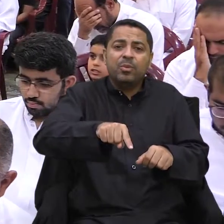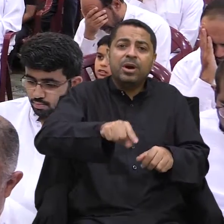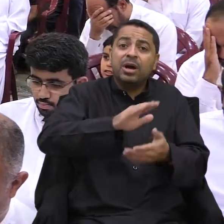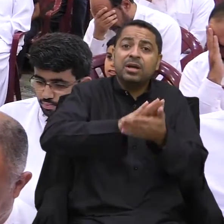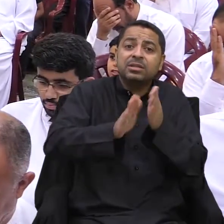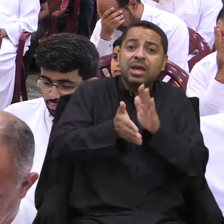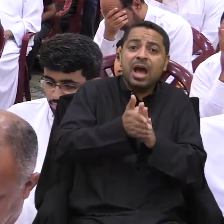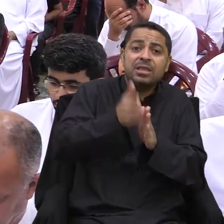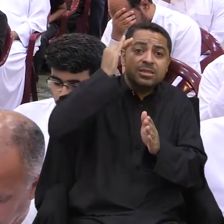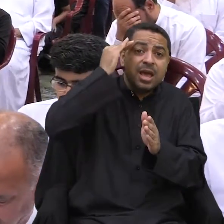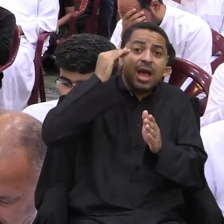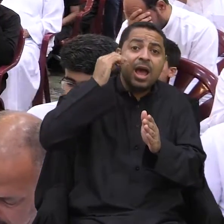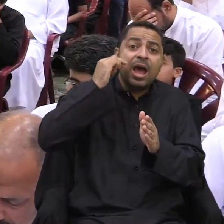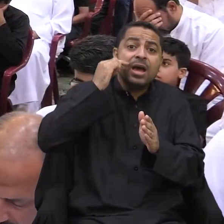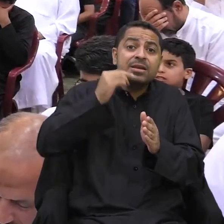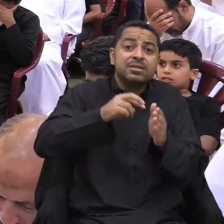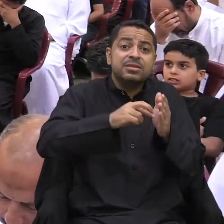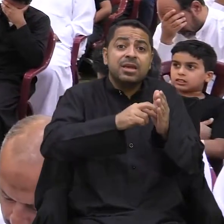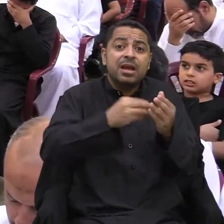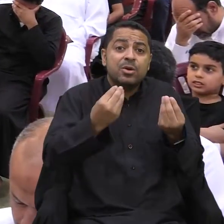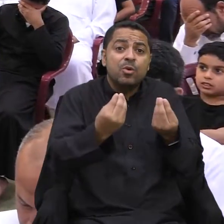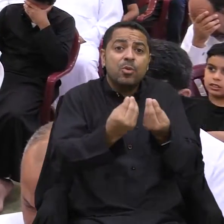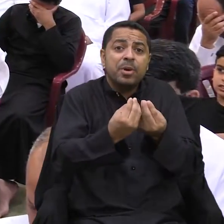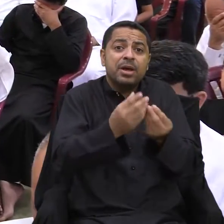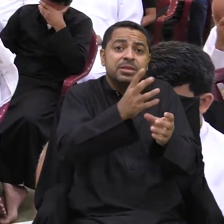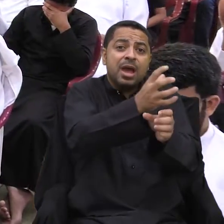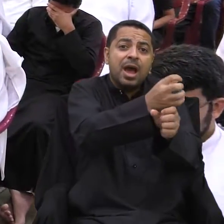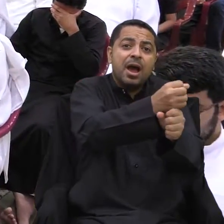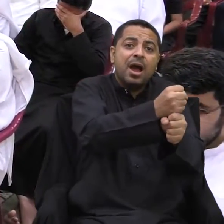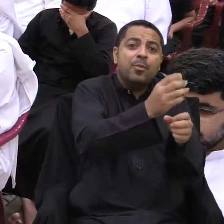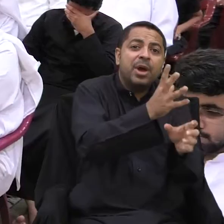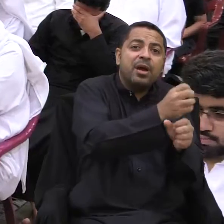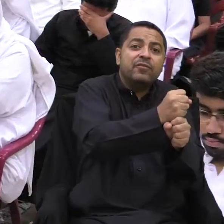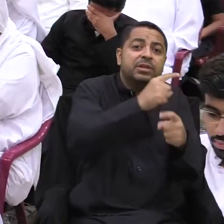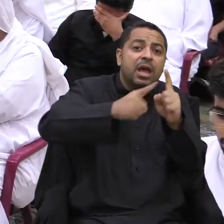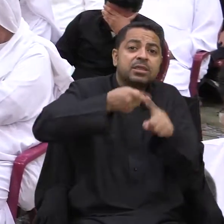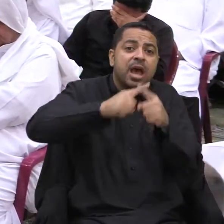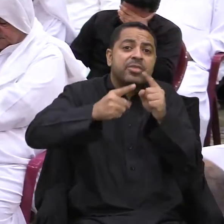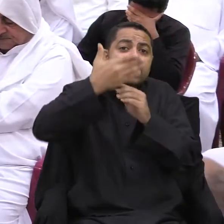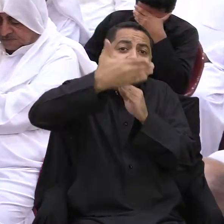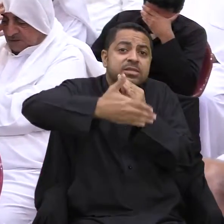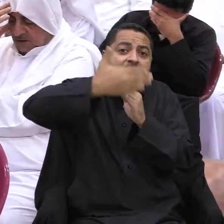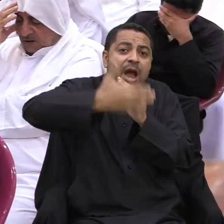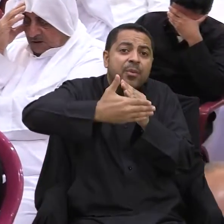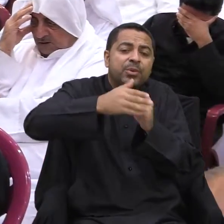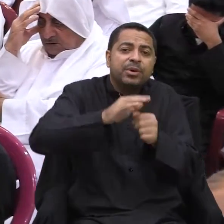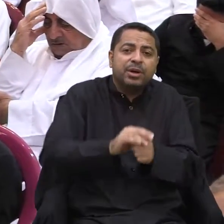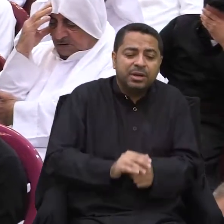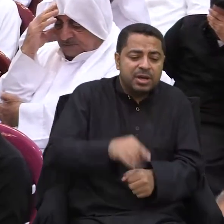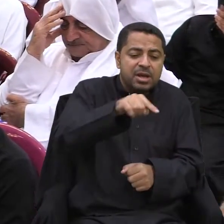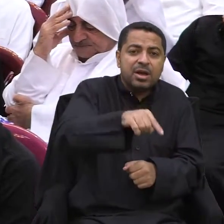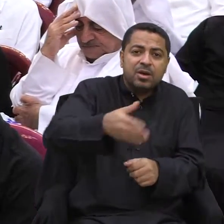خلوا خوات حسين تنظر لما مات